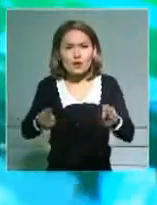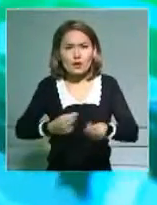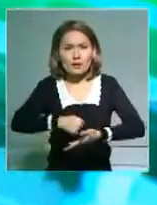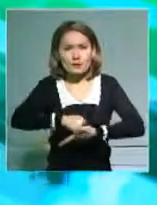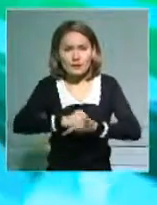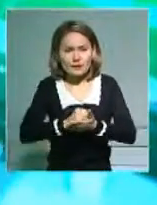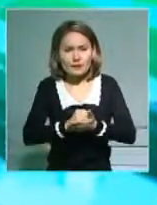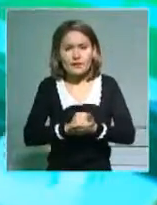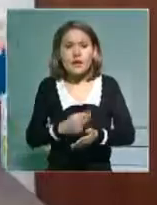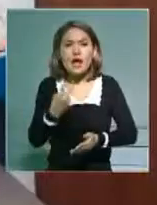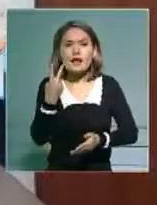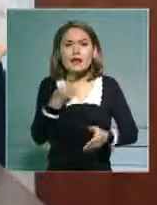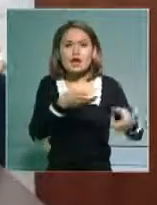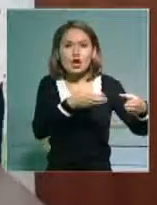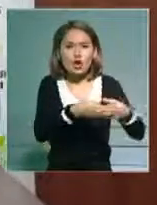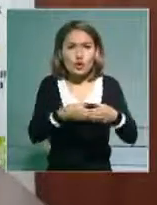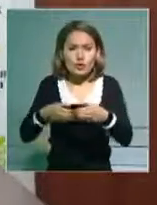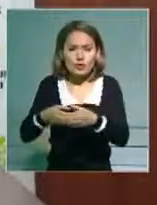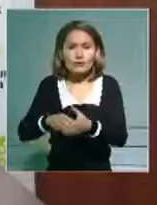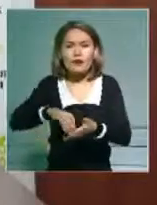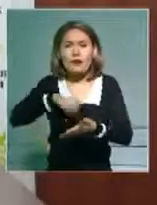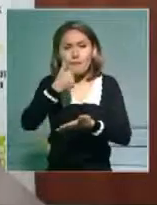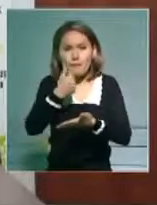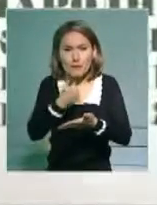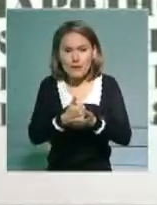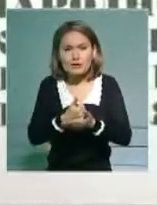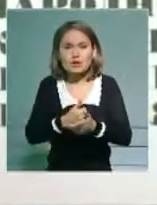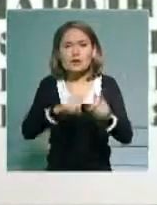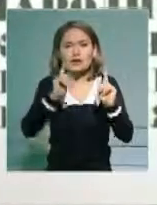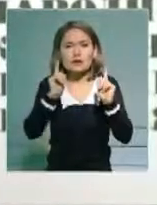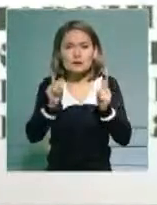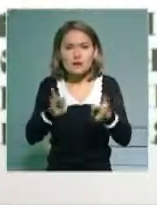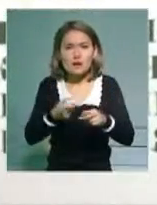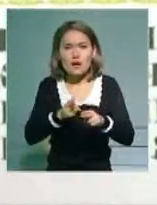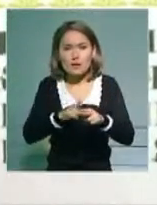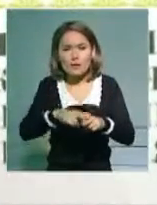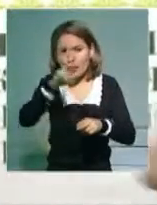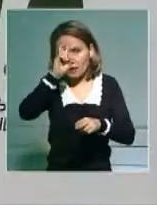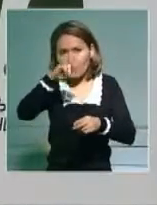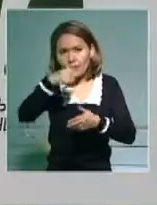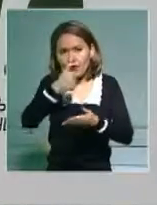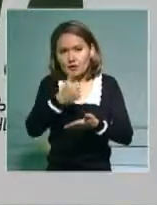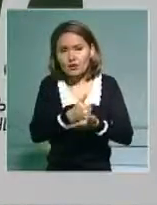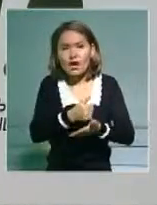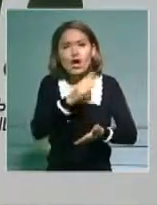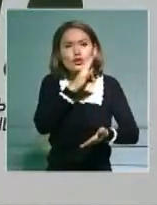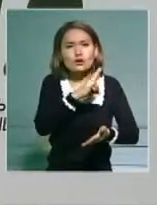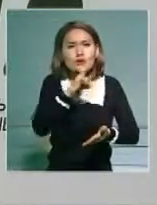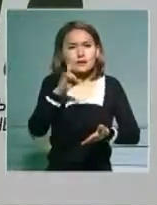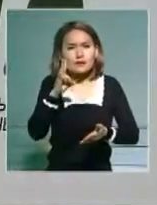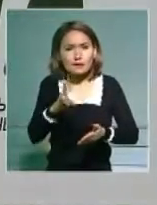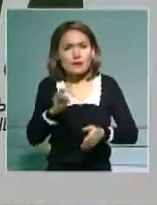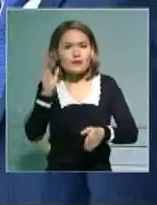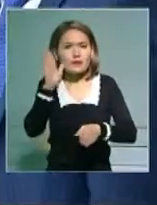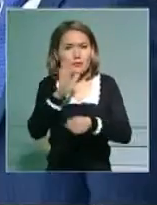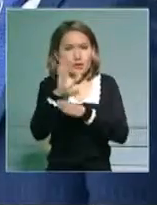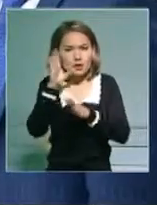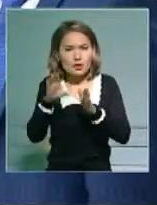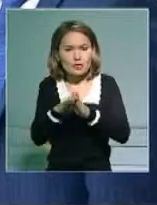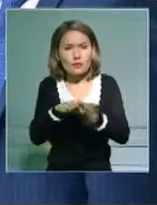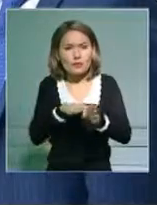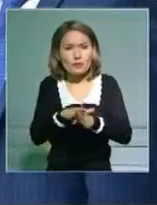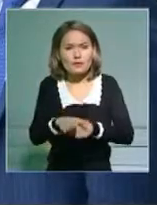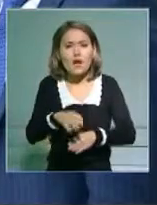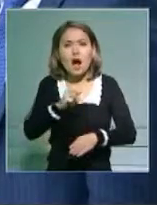бекітілді. Екі ұйымның басшылары елбасының биылғы жолдауында айтылған еңбек ресурстарын дамыту тапсырмаларын бірлесіп орындауға уағдаласты.